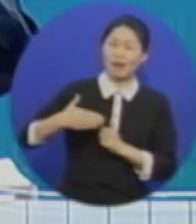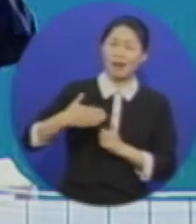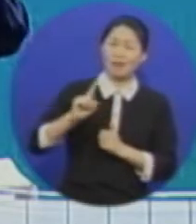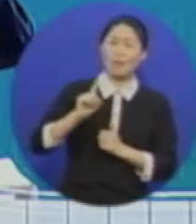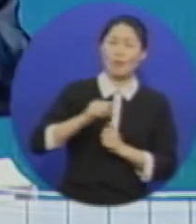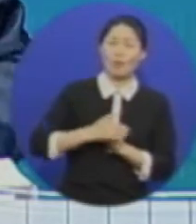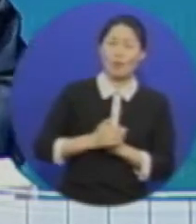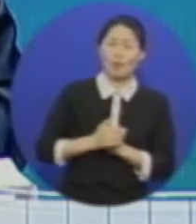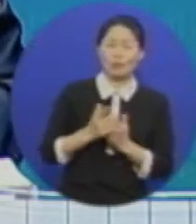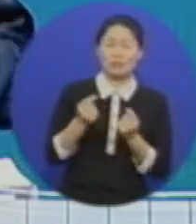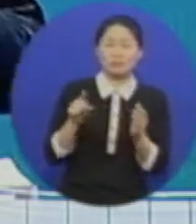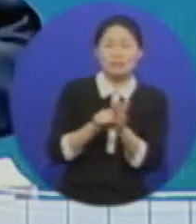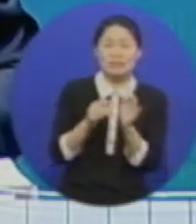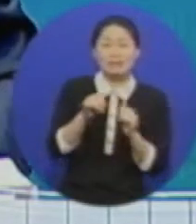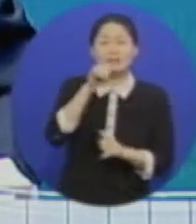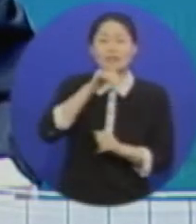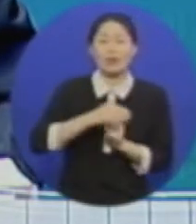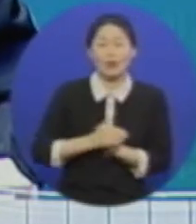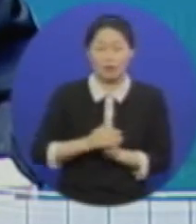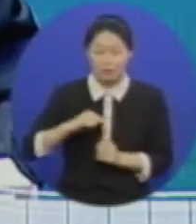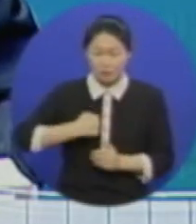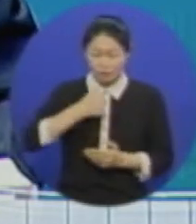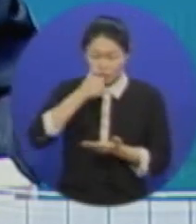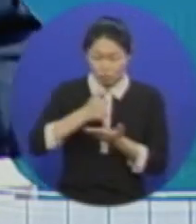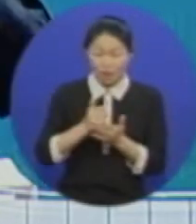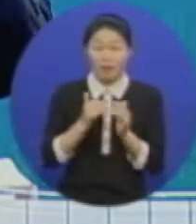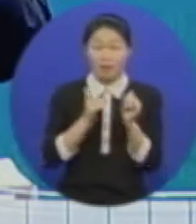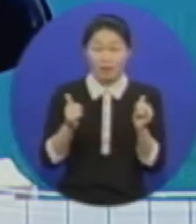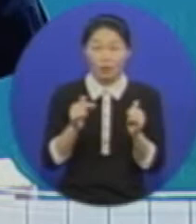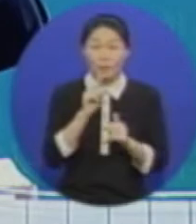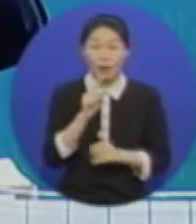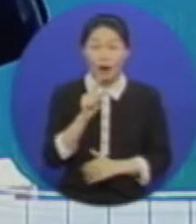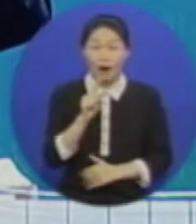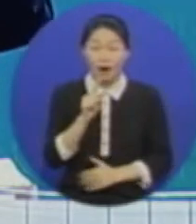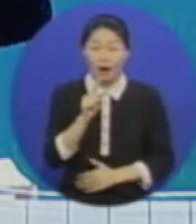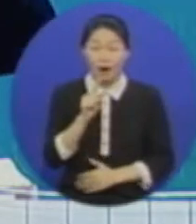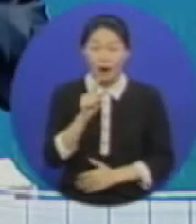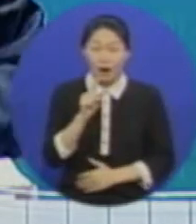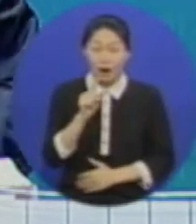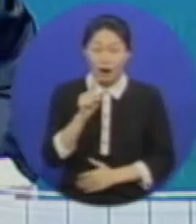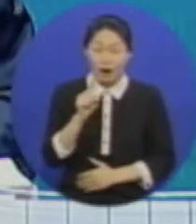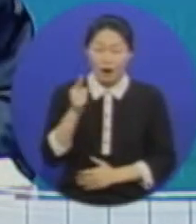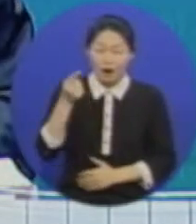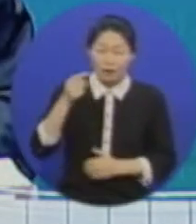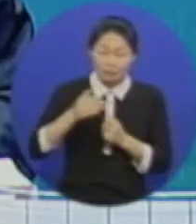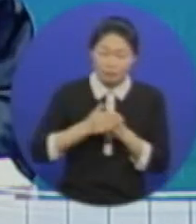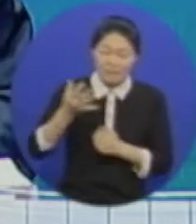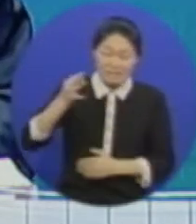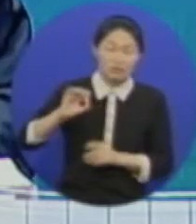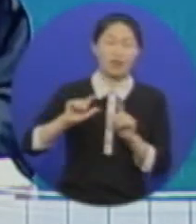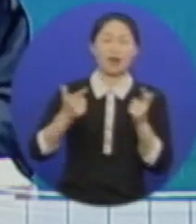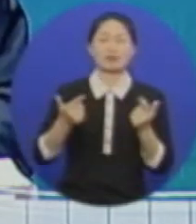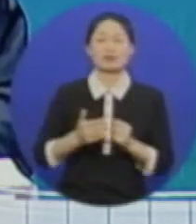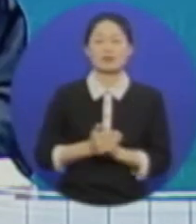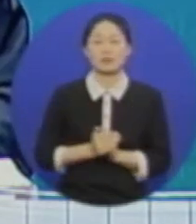이렇게 믿는 분이 있어요 자기가 죄인이라고 아마 를 한다고 인정하는 게 아니에요